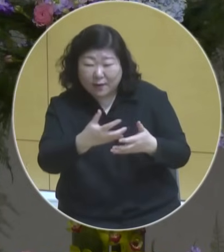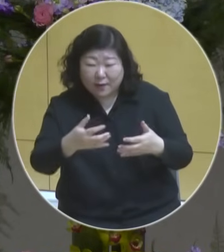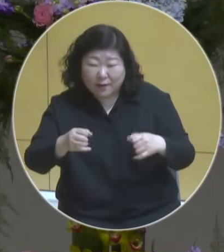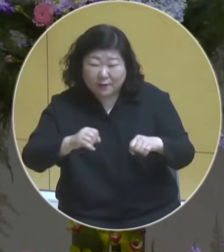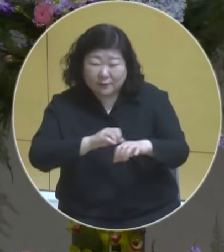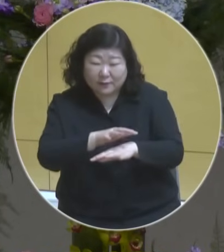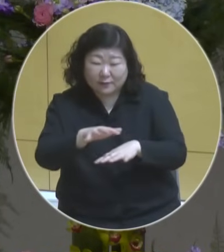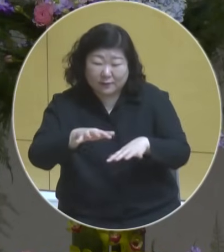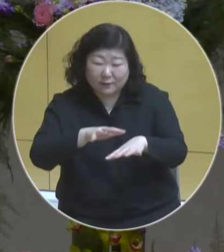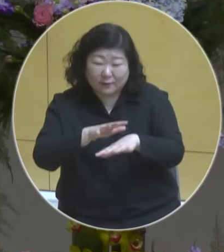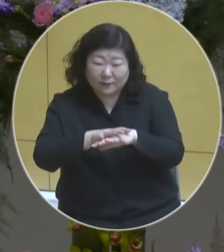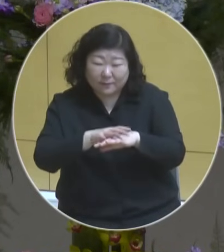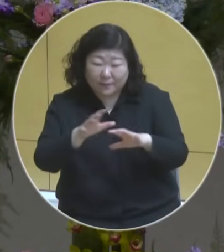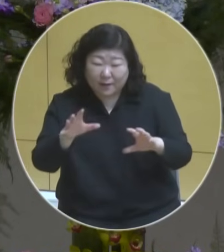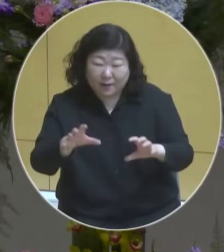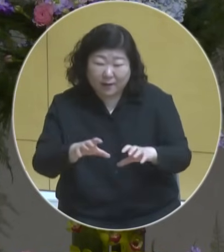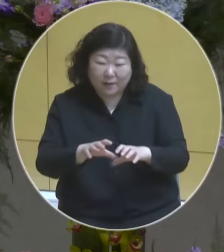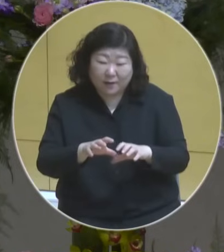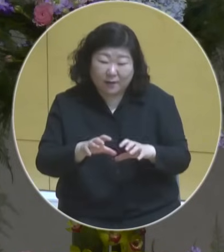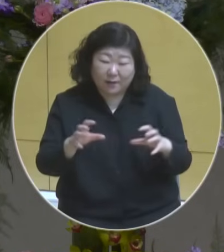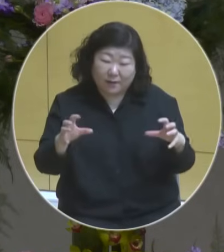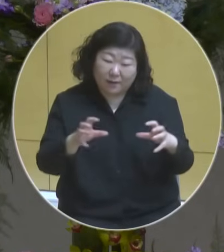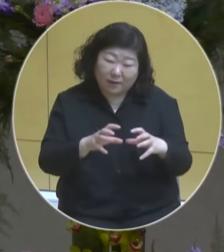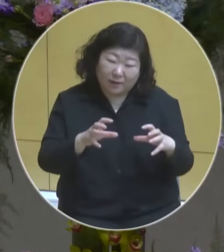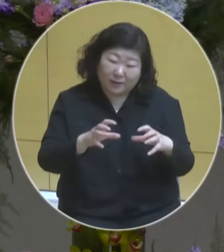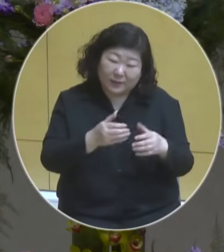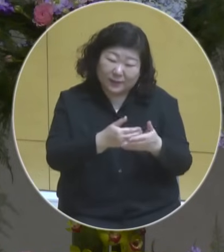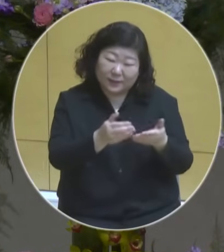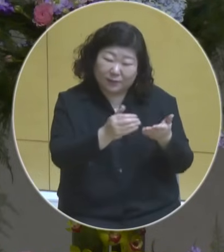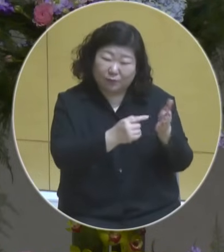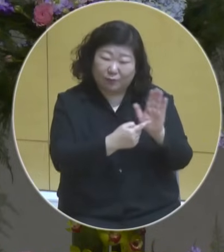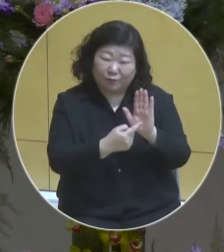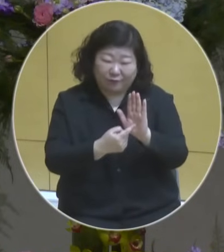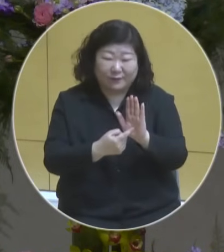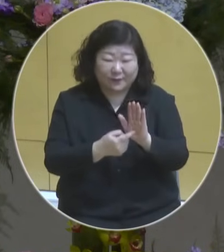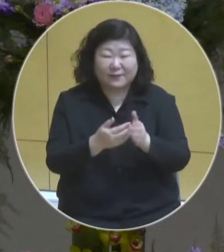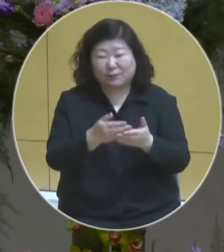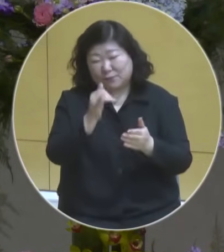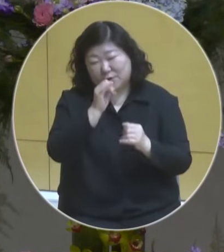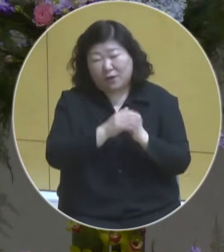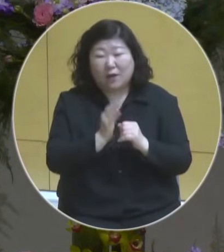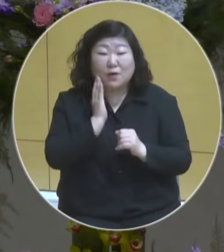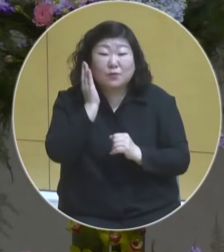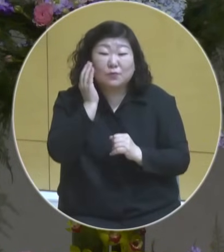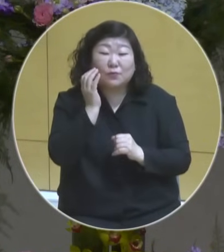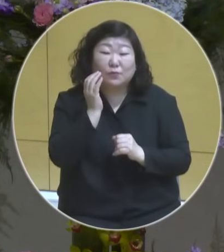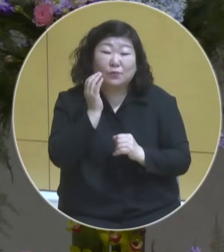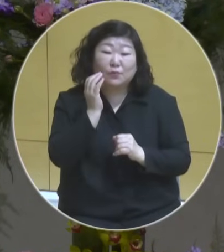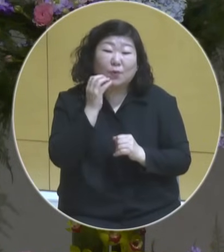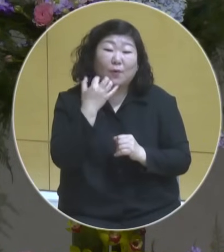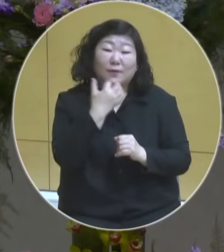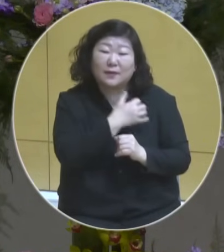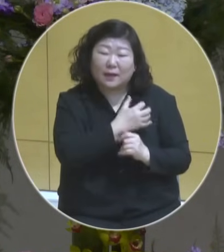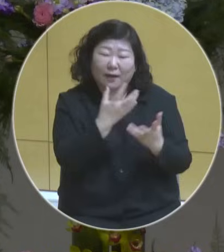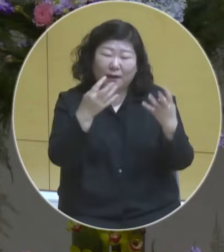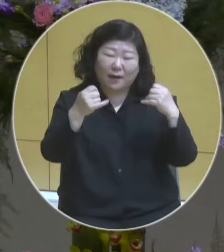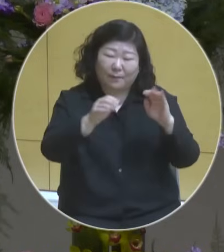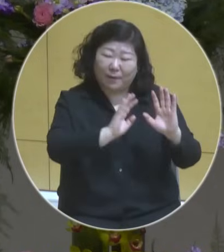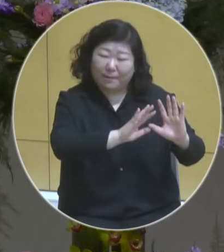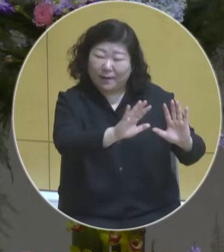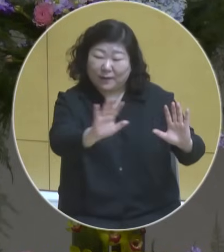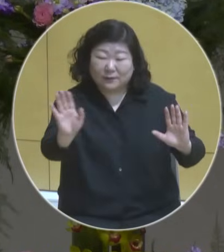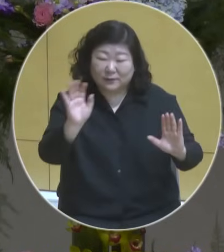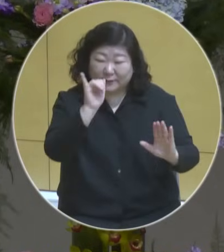약동하고 생동하는 것을 그림으로 잘 표현했습니다 내려가시면 초록색으로 전체 그림이 다 덮여 있습니다